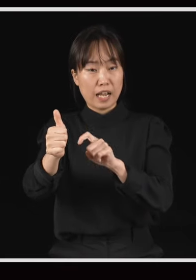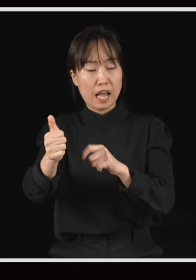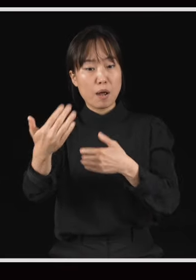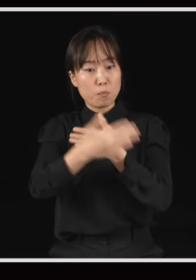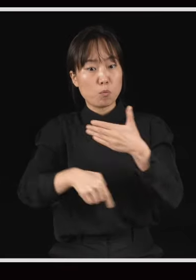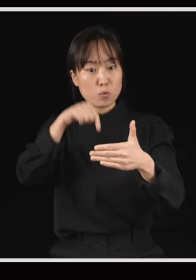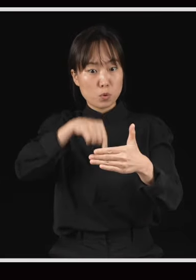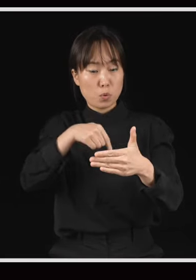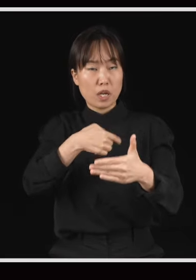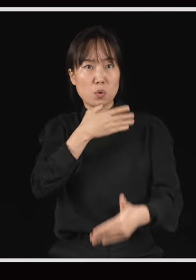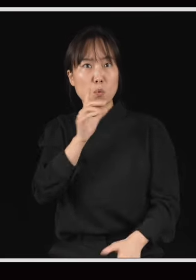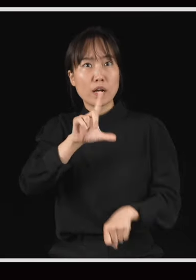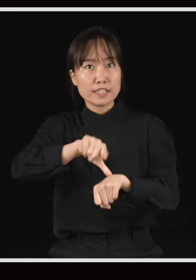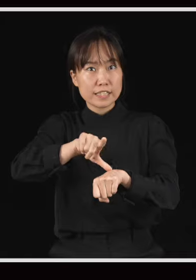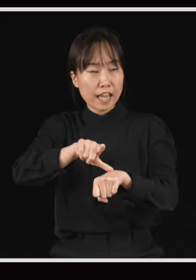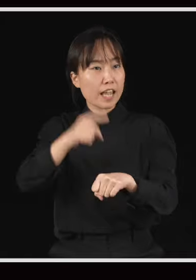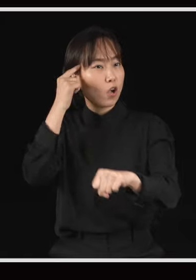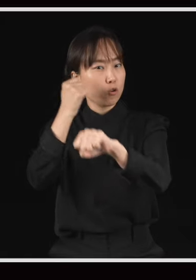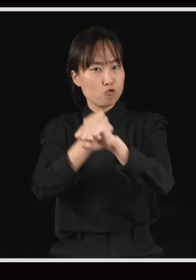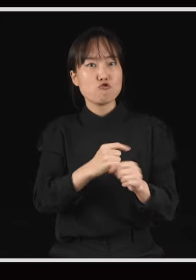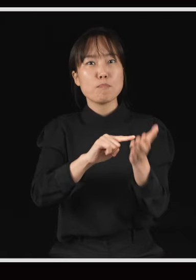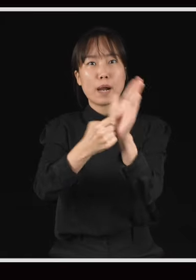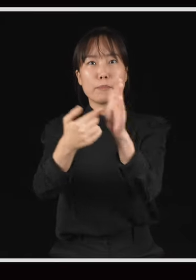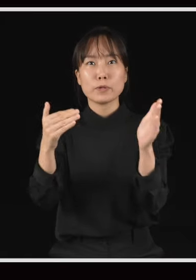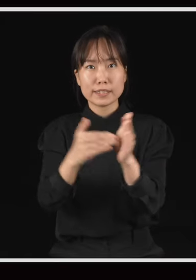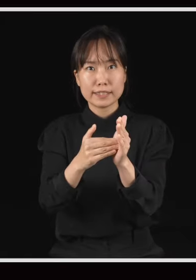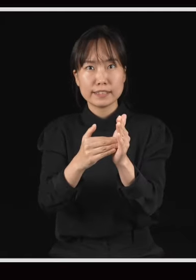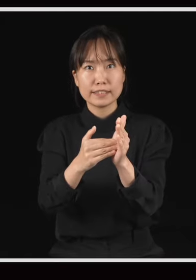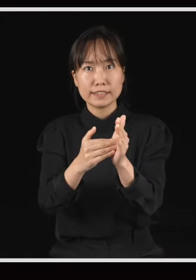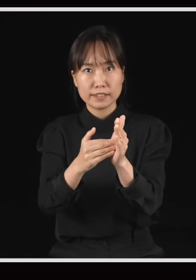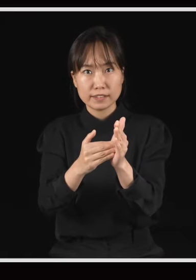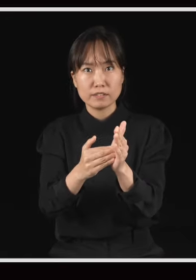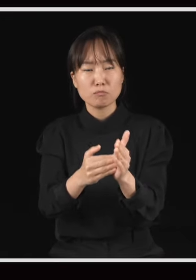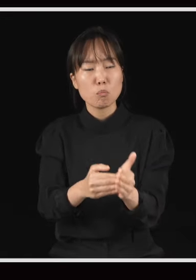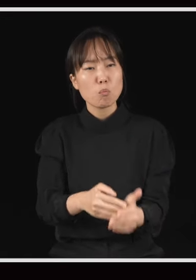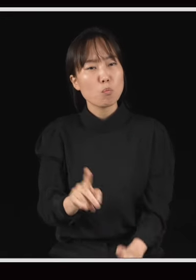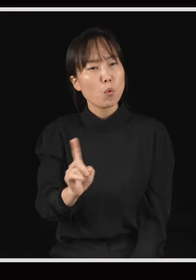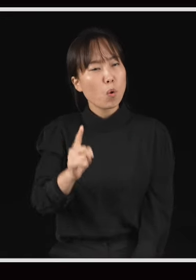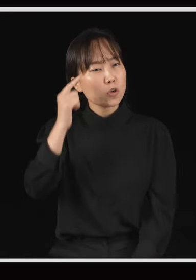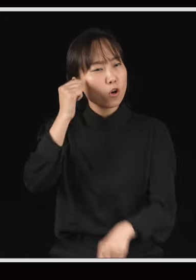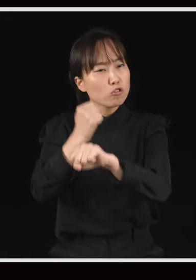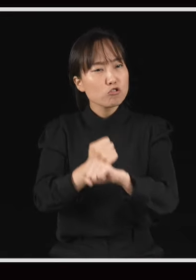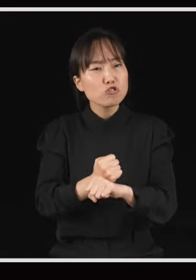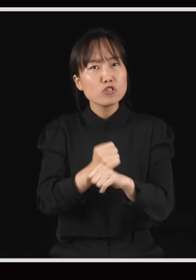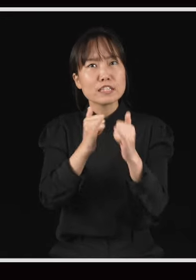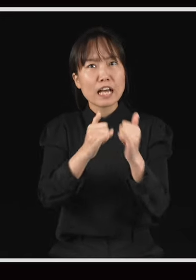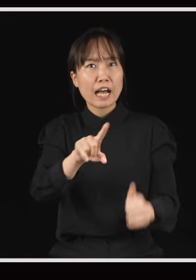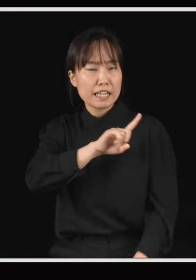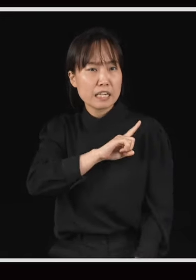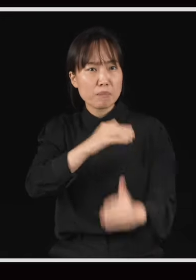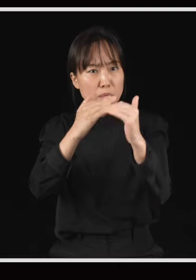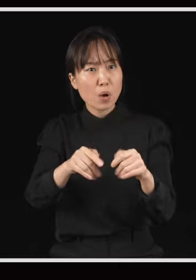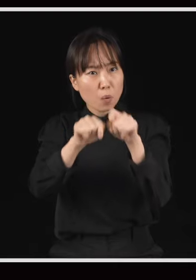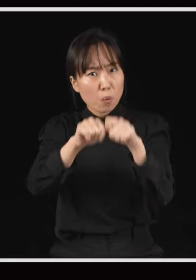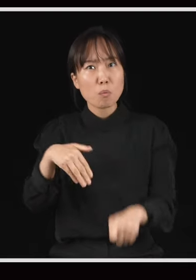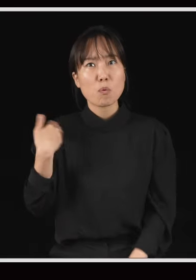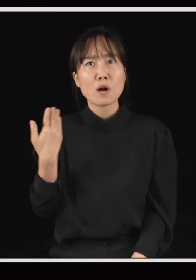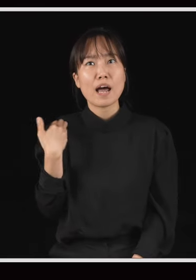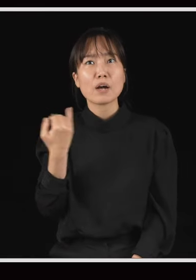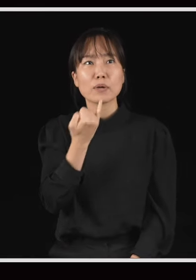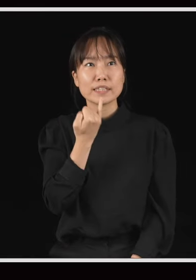사람 몸속에 있는 노화 시계를 잴 수 있는 어떤 도구를 개발합니다. DNA 메틸레이션을 보고 이런 것들은 기억을 못 하셔도 되지만,